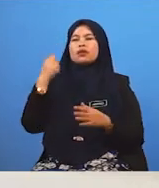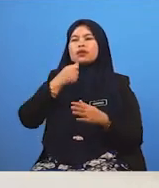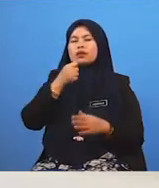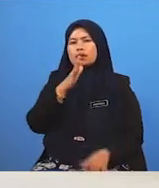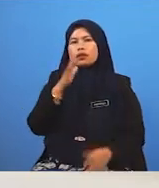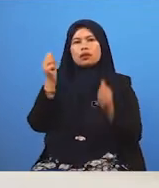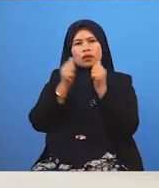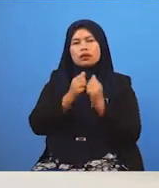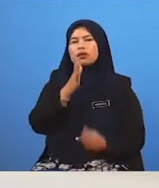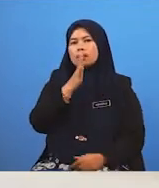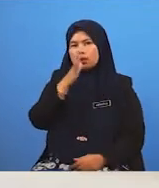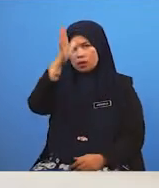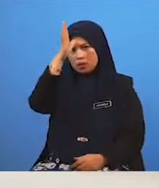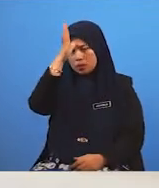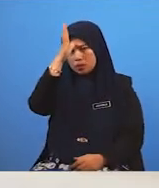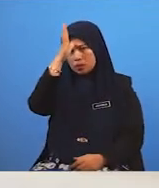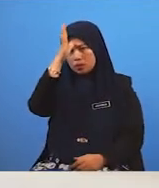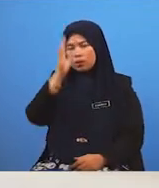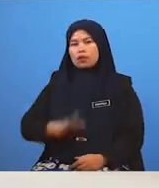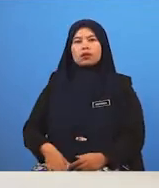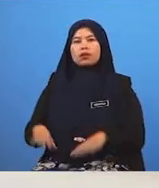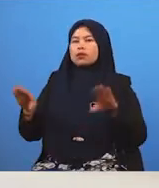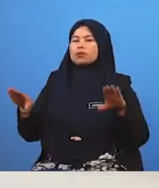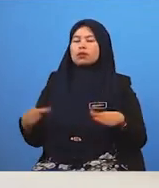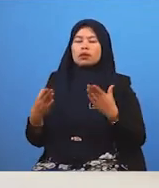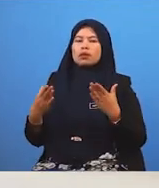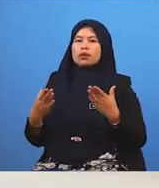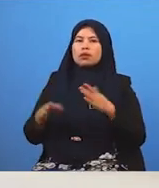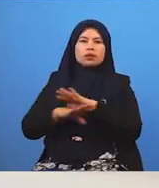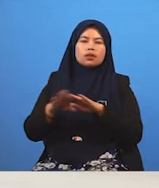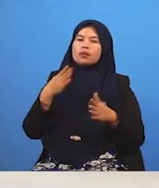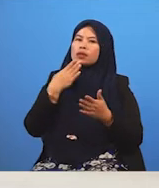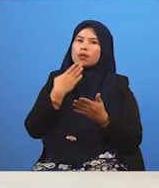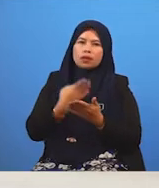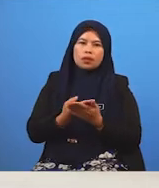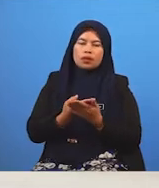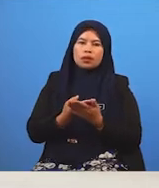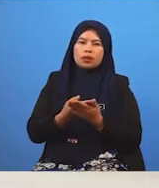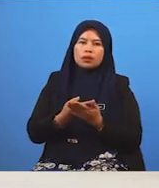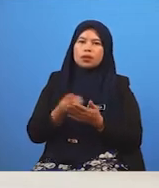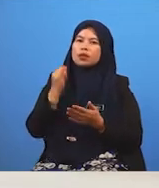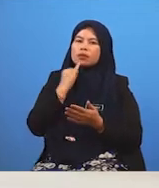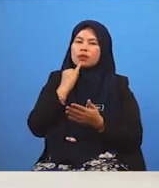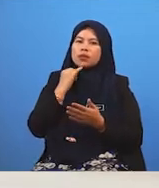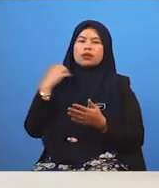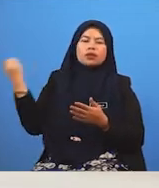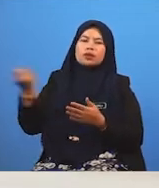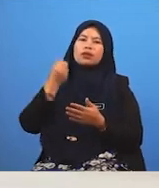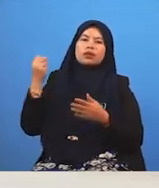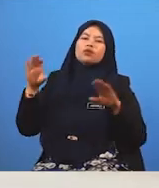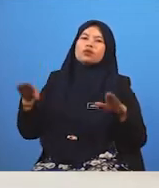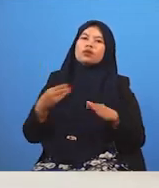kasar dengan ibu, berkelakuan tidak baik pada ibu, selalu membuat ibu menangis kerana akhlak